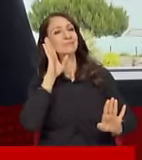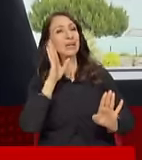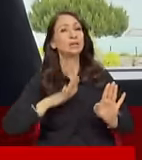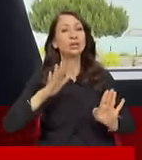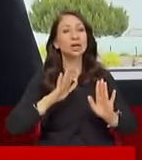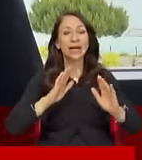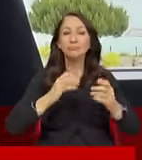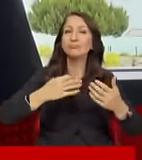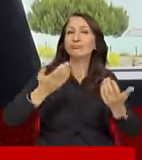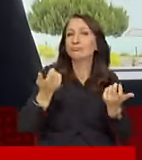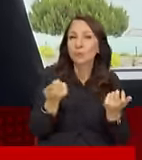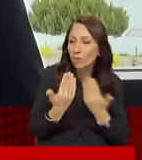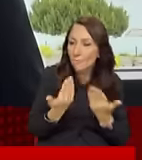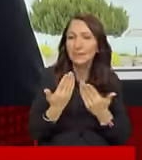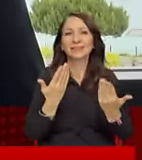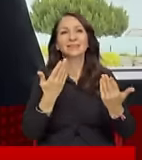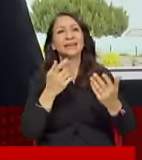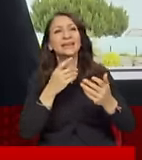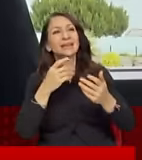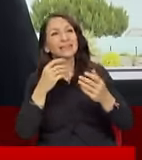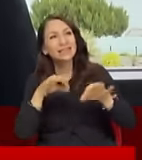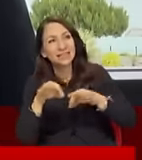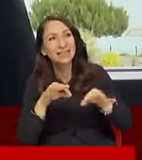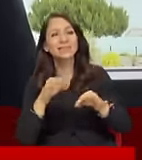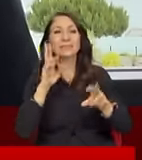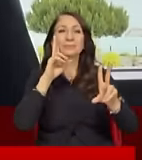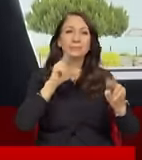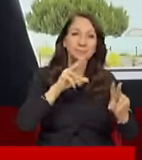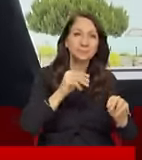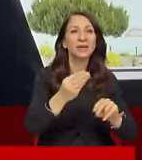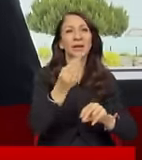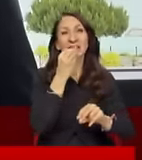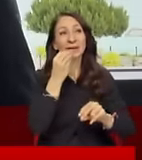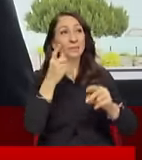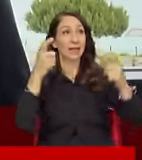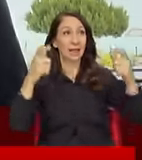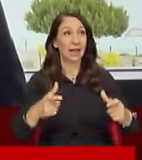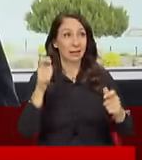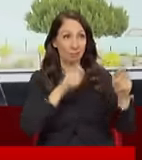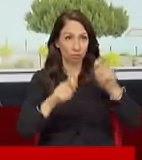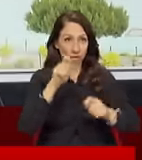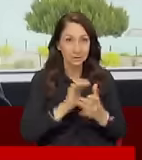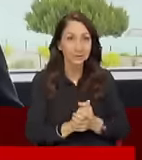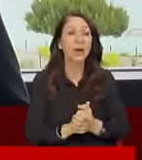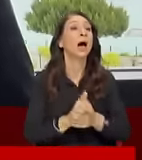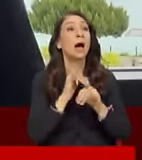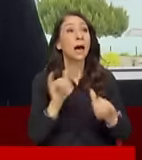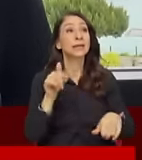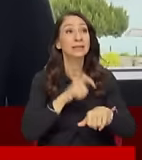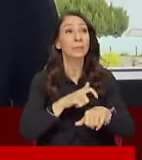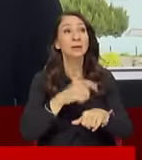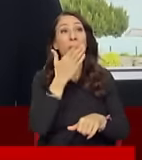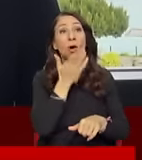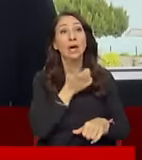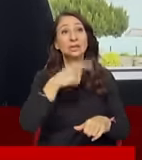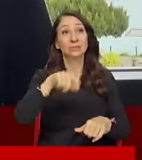sosyal aktivitelerde bulunacağı, gerekirse barınma ve yiyecek ihtiyaçlarını karşılayacağı bir alan yaratacağız. Aynı zamanda